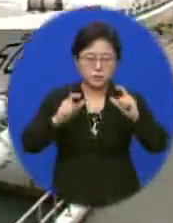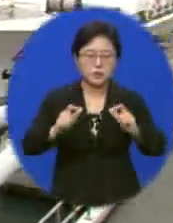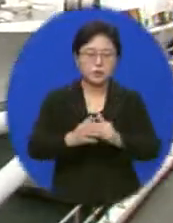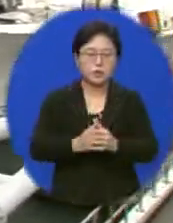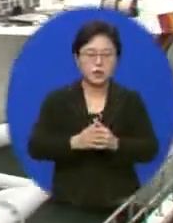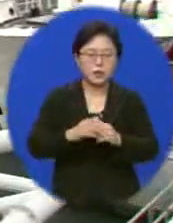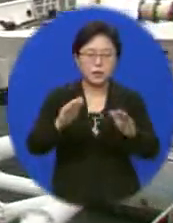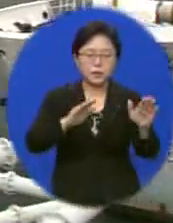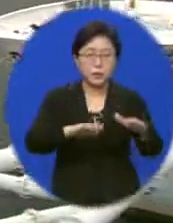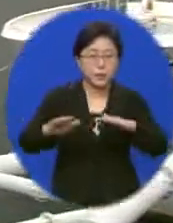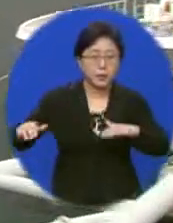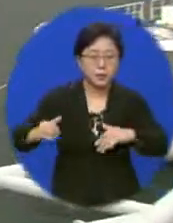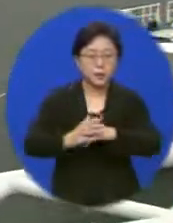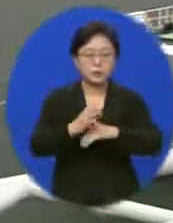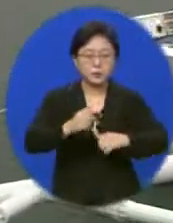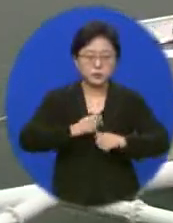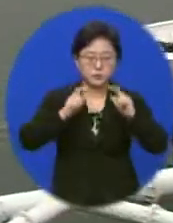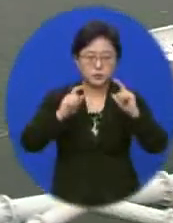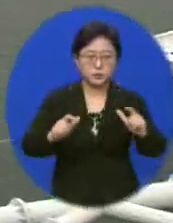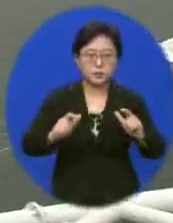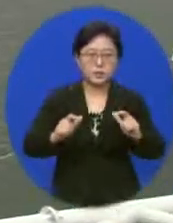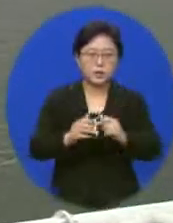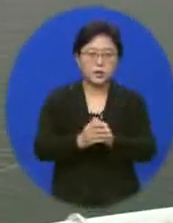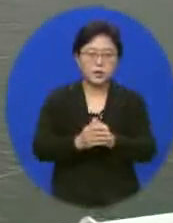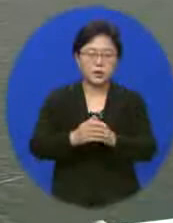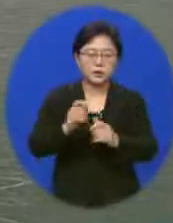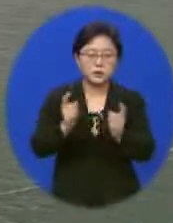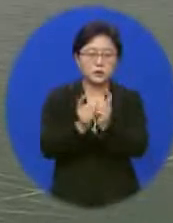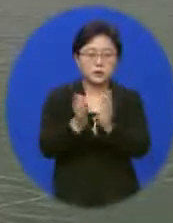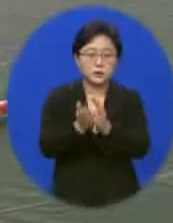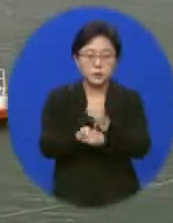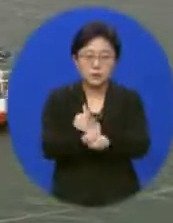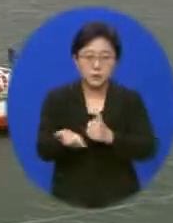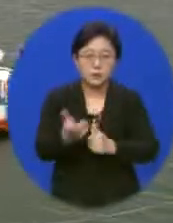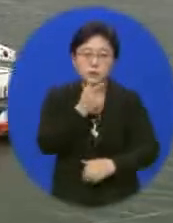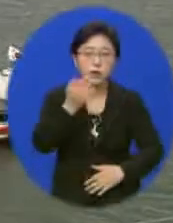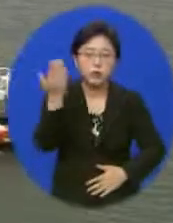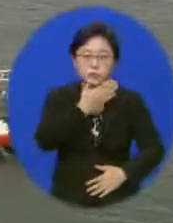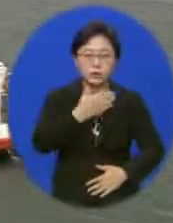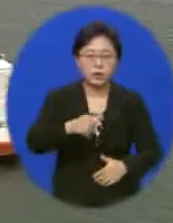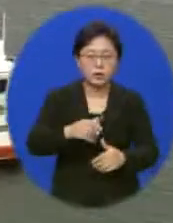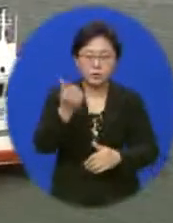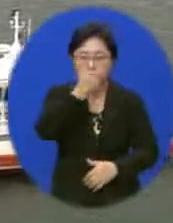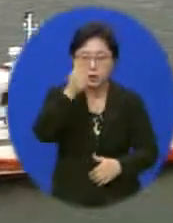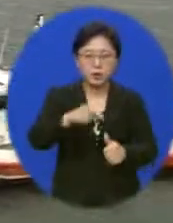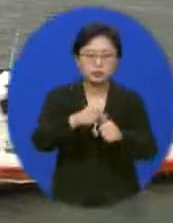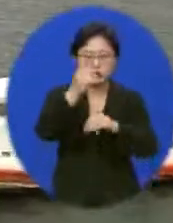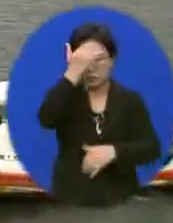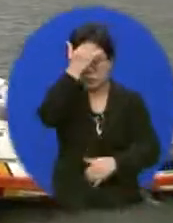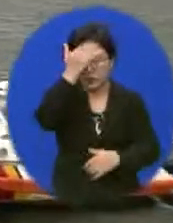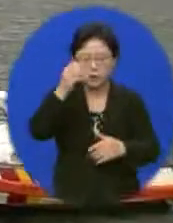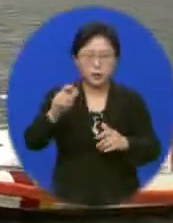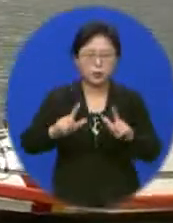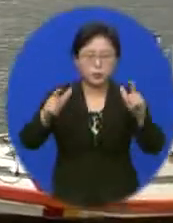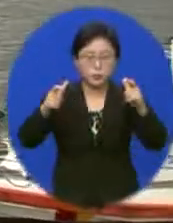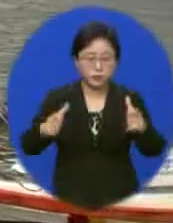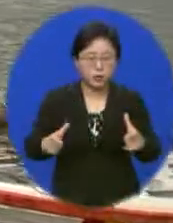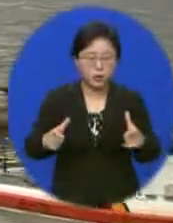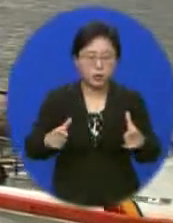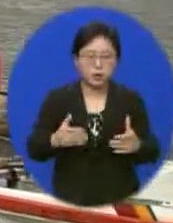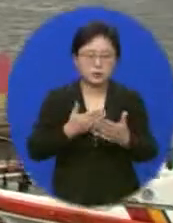해상에는 풍랑특보가 발효됐습니다. 태풍에 직접 영향을 받을 것으로 보이는 여수와 광양, 구례 등 전남